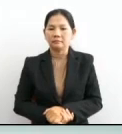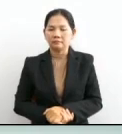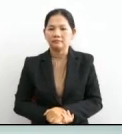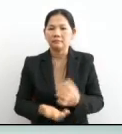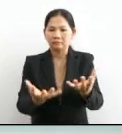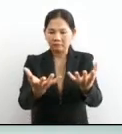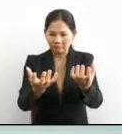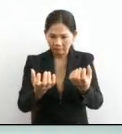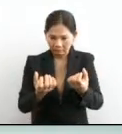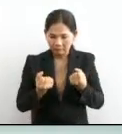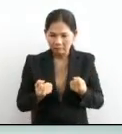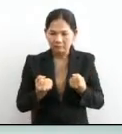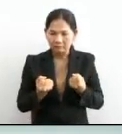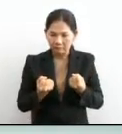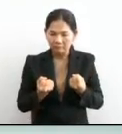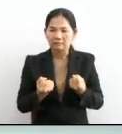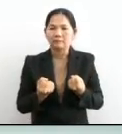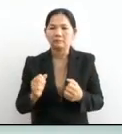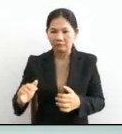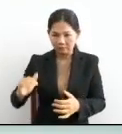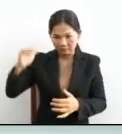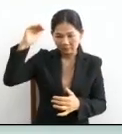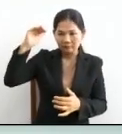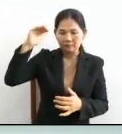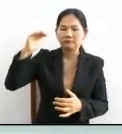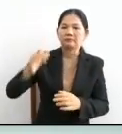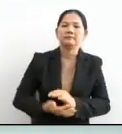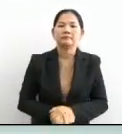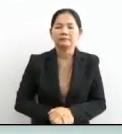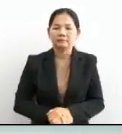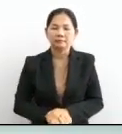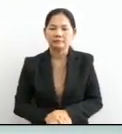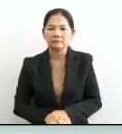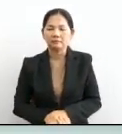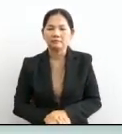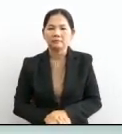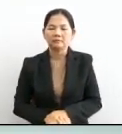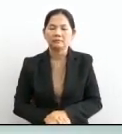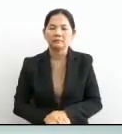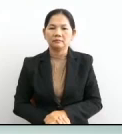cầm bông miên đầm rầy cá phù